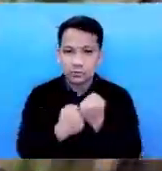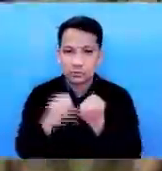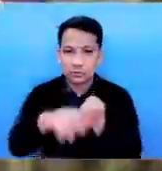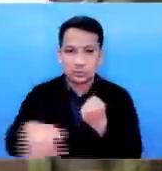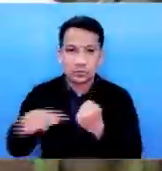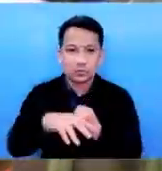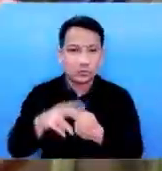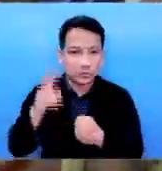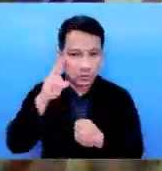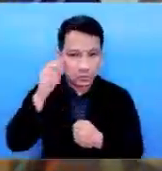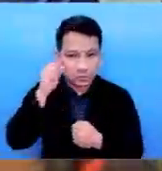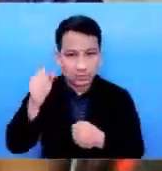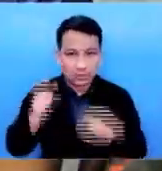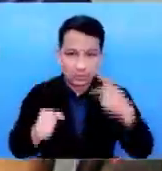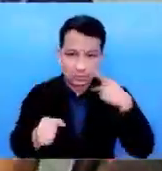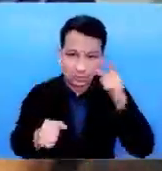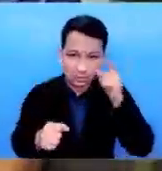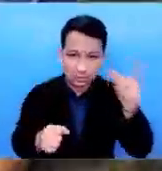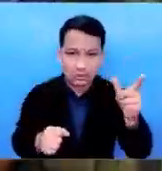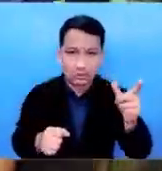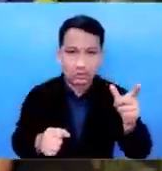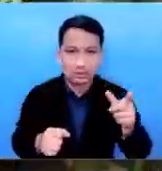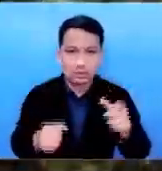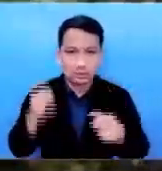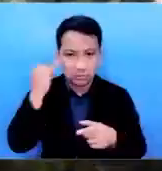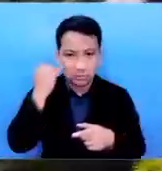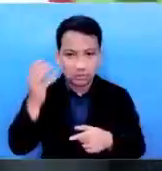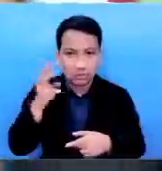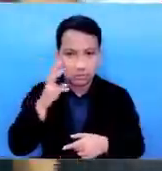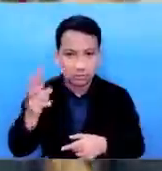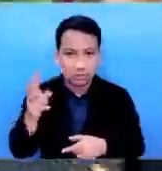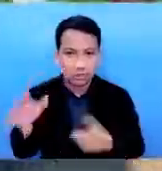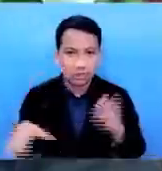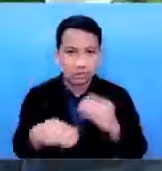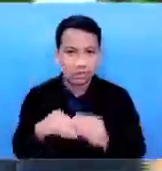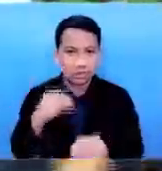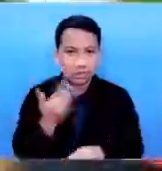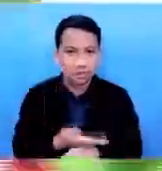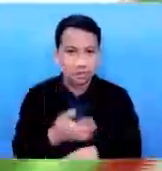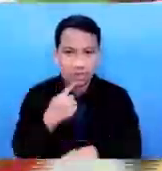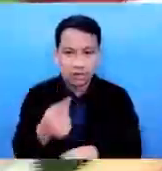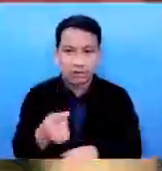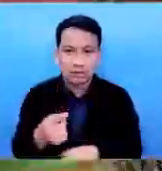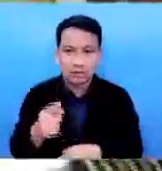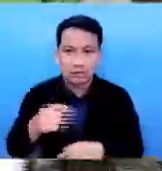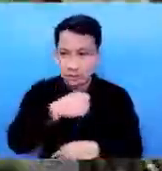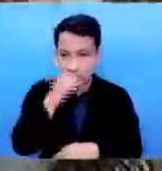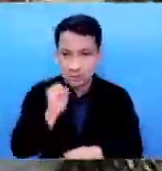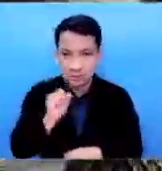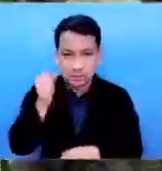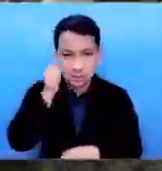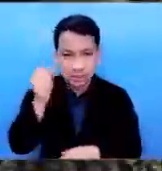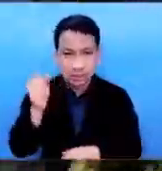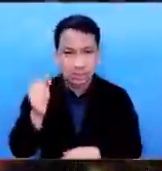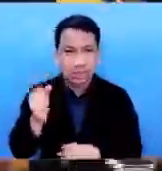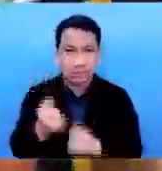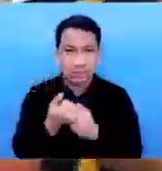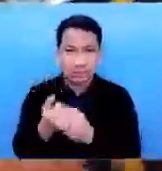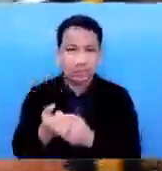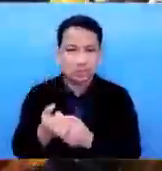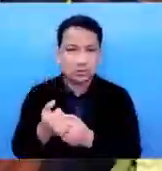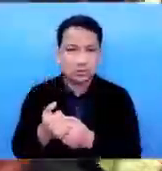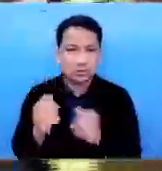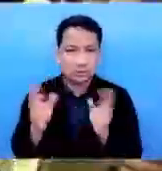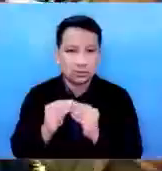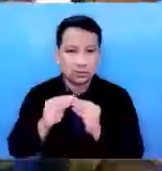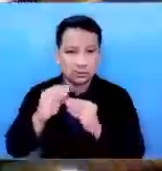Vic Soto, Pauline Luna, Alan K, Jose and Wally at ang anak ni Senate President Soto na si Shara na siyang mag-meeting